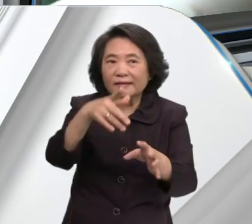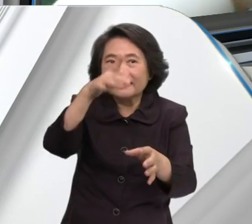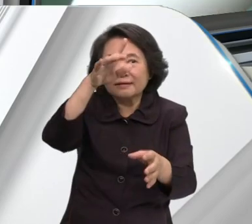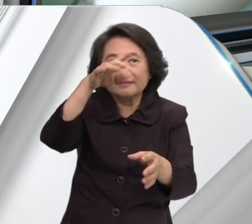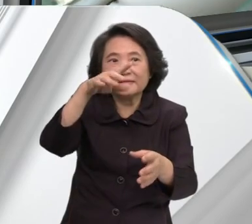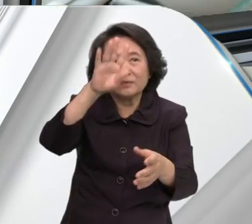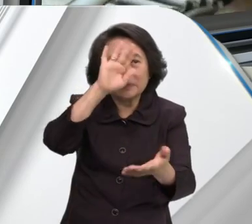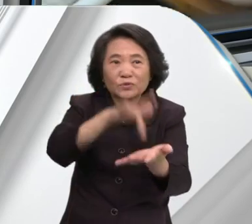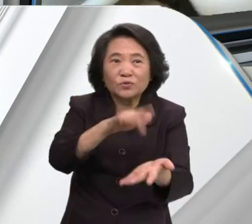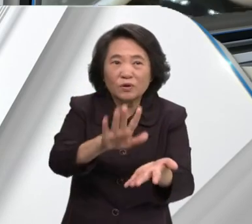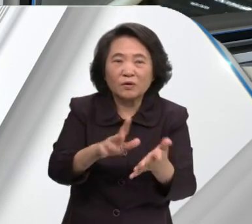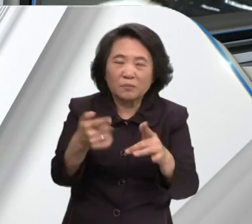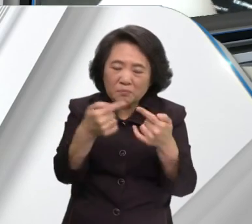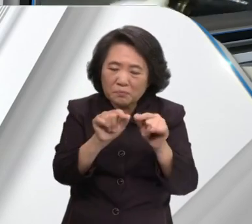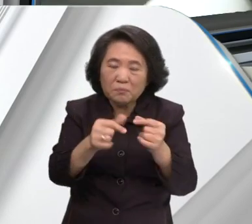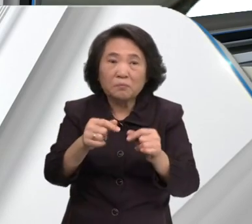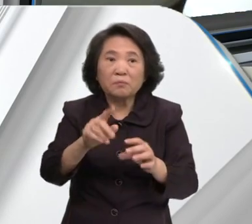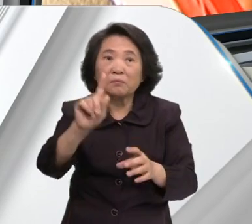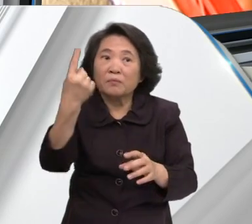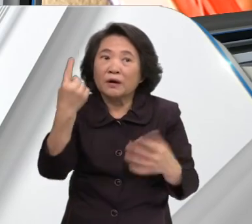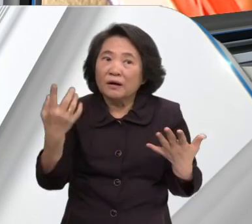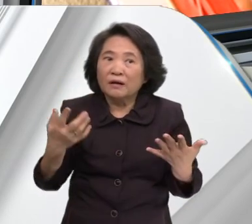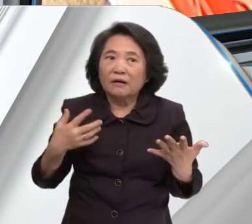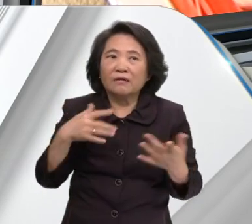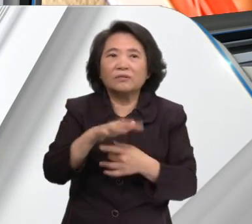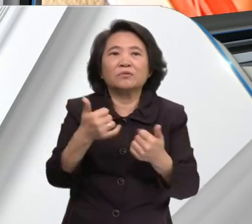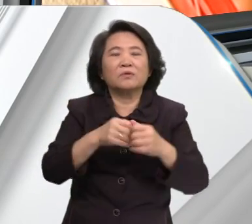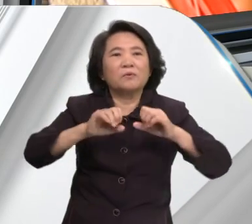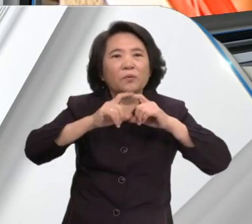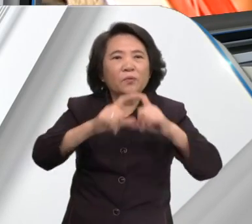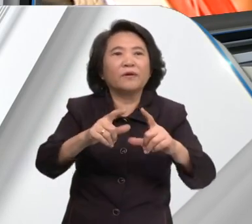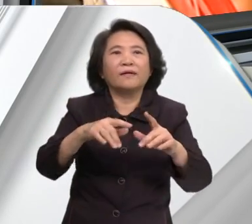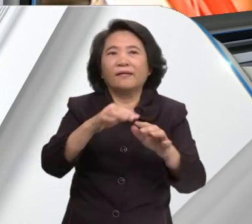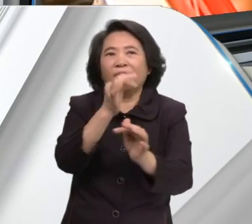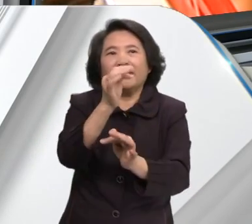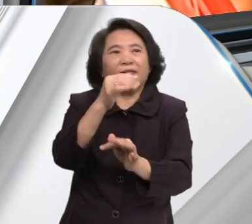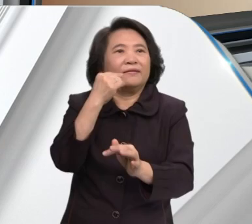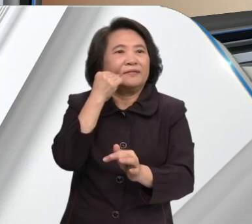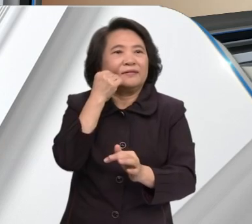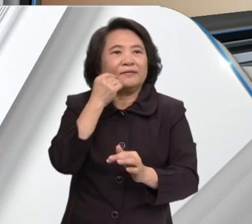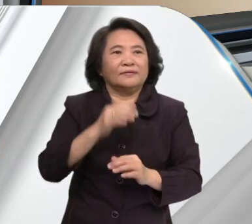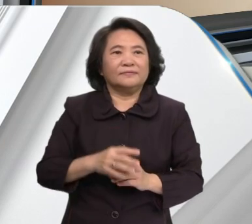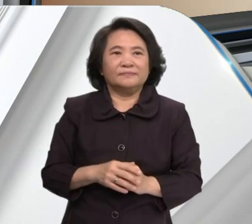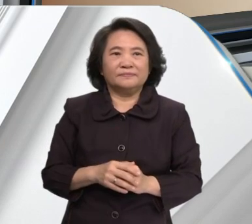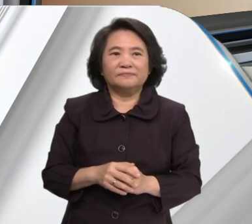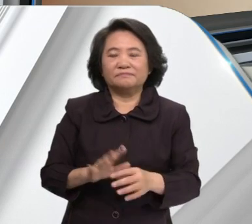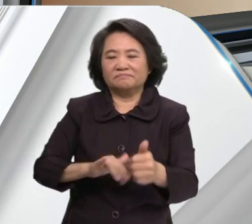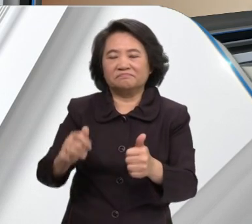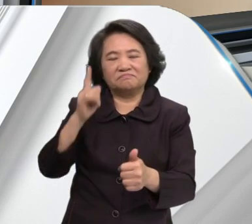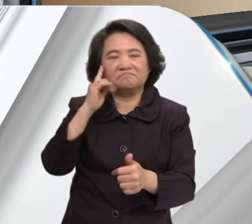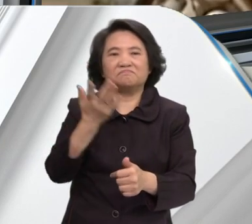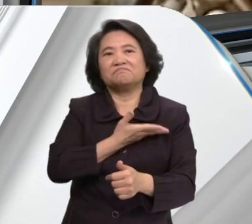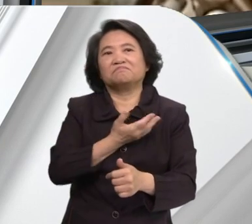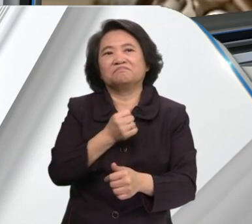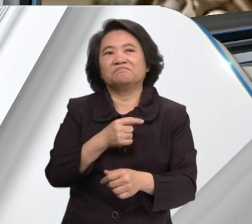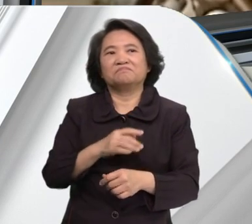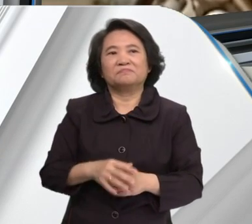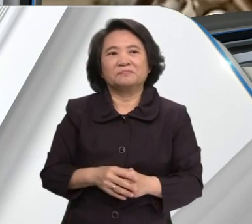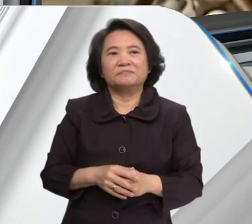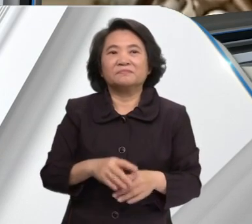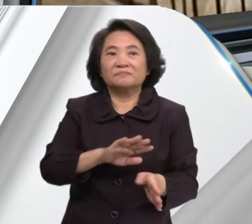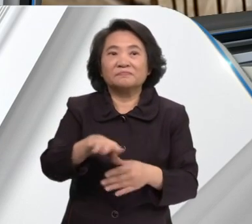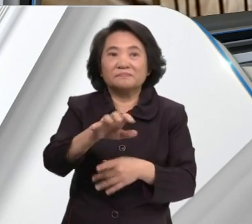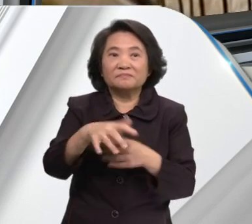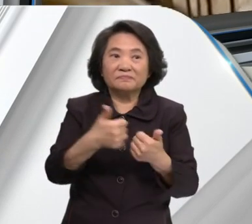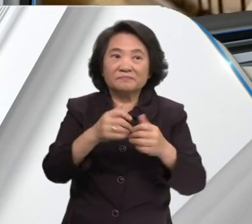轮五年年调查的结果公布吗？内会还能无法度提供一个确定的答案，本人会非常不满，